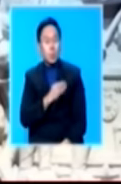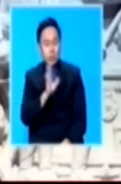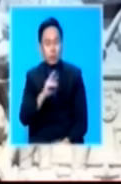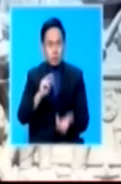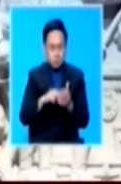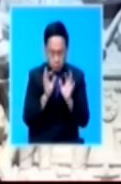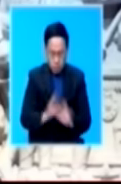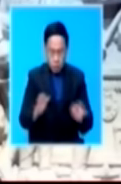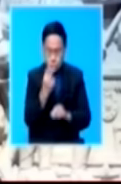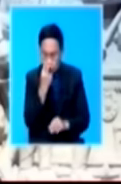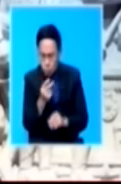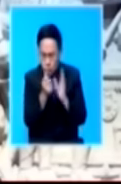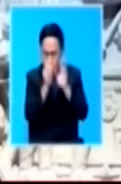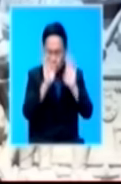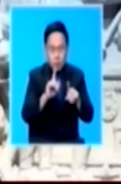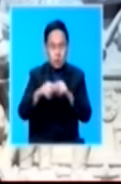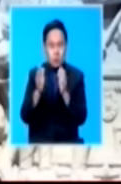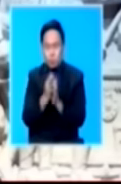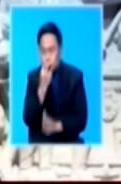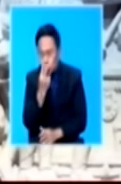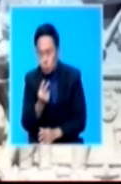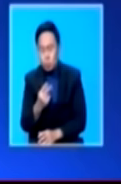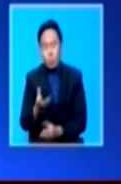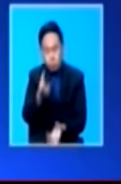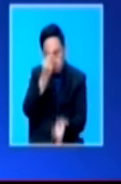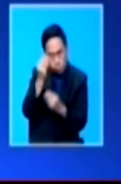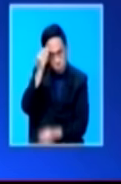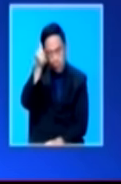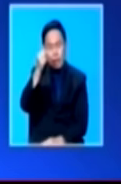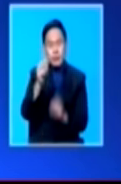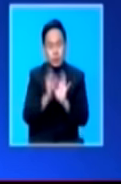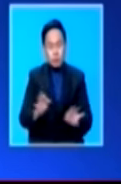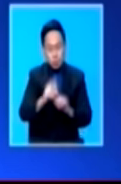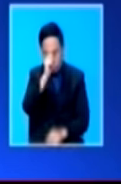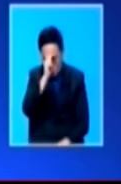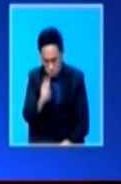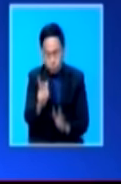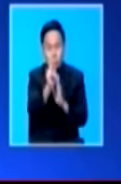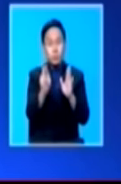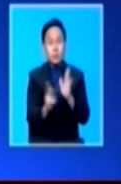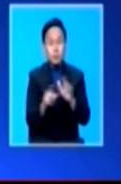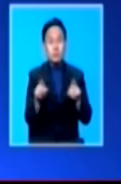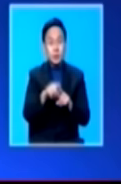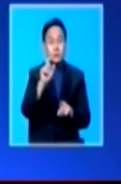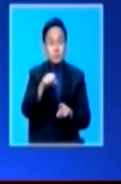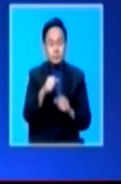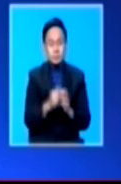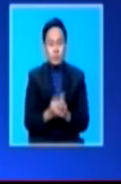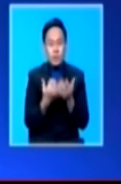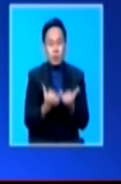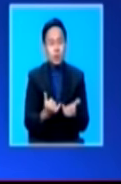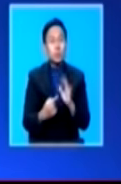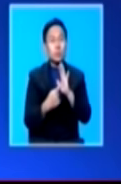าแล้วกันเพราะนั้นในเรื่องของนี้เรื่องของกฎหมายนั้นเรื่องสำคัญก็คือในเรื่องของการให้ความสำคัญในเรื่องของการคุ้มครองท